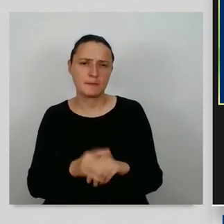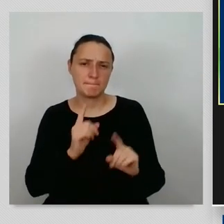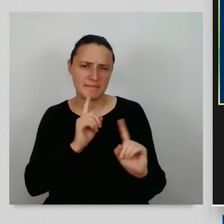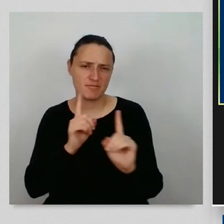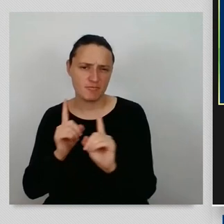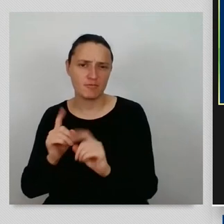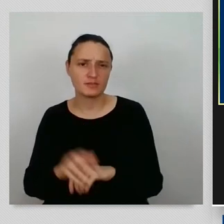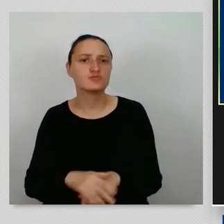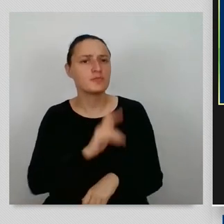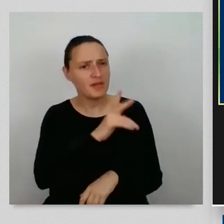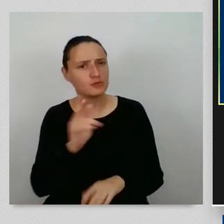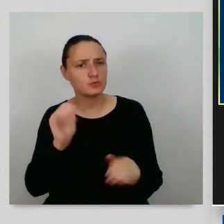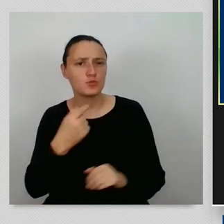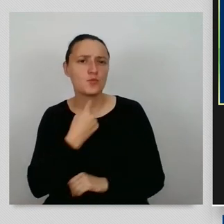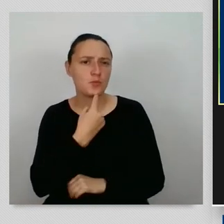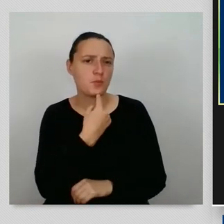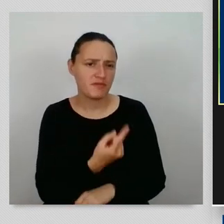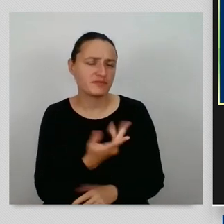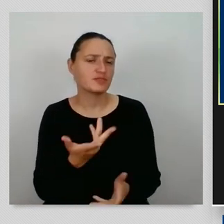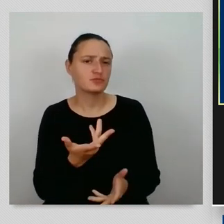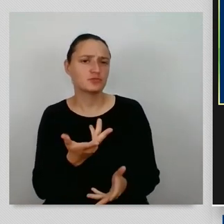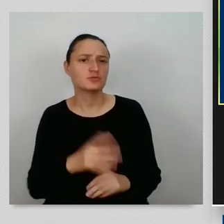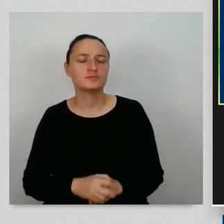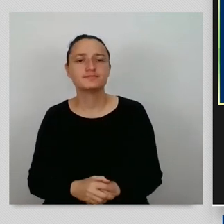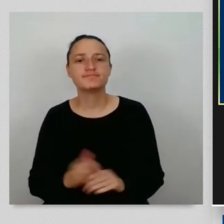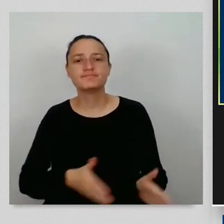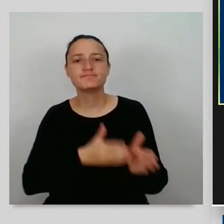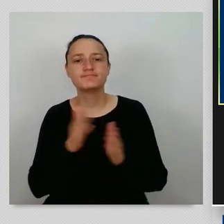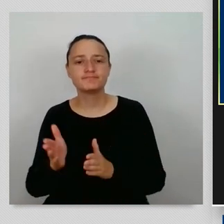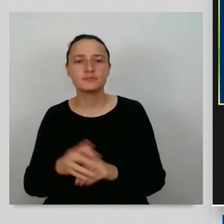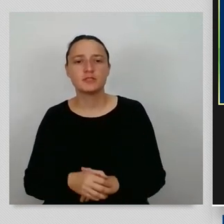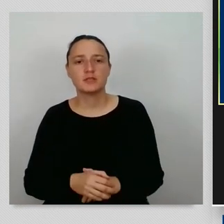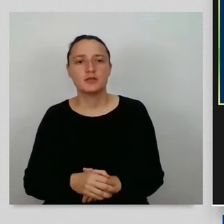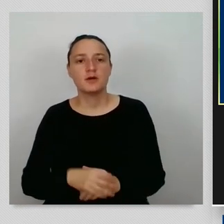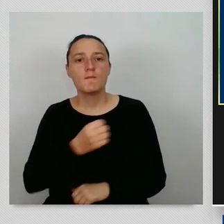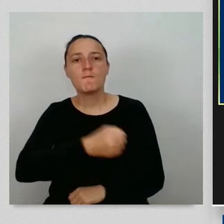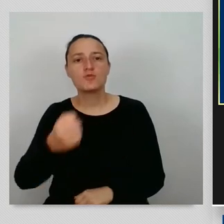wypowiedzi w czasie, który zaplanowaliśmy. Także bardzo proszę, pan poseł Andrzej Grzyb.